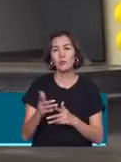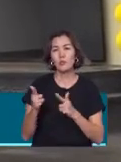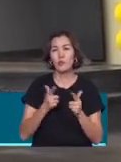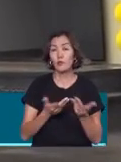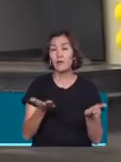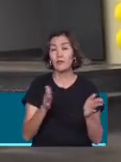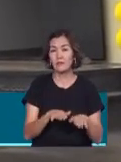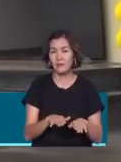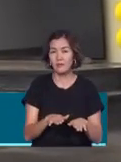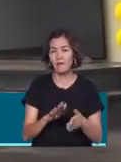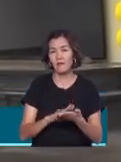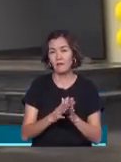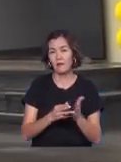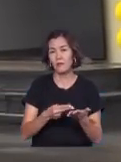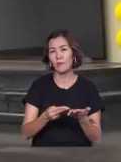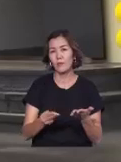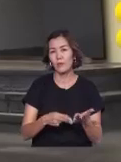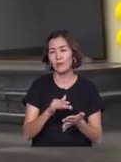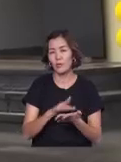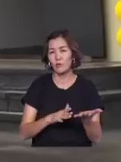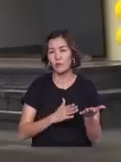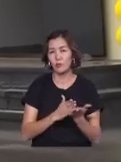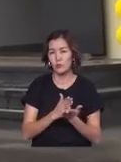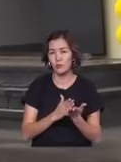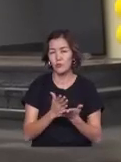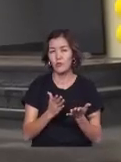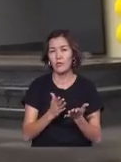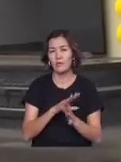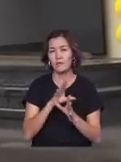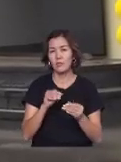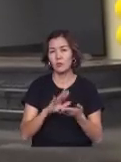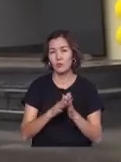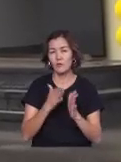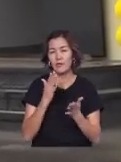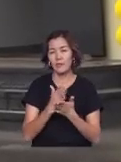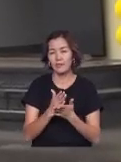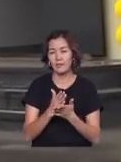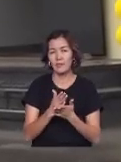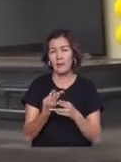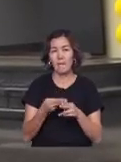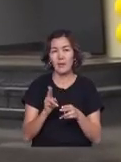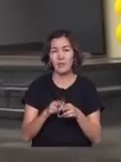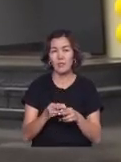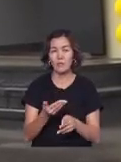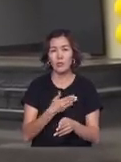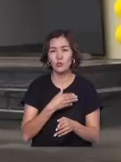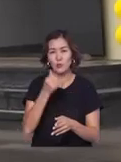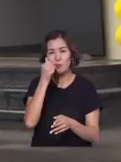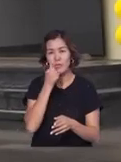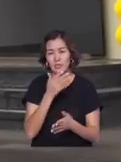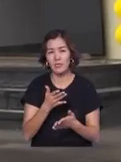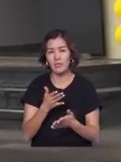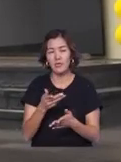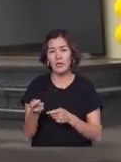остаться на контрактную службу, дальше продолжить службу, потому что здесь все условия созданы. Поэтому хочется выразить слова